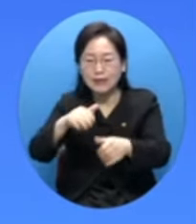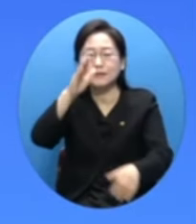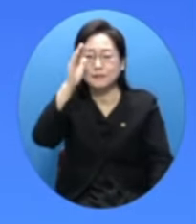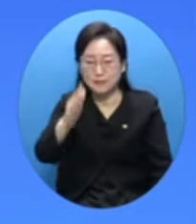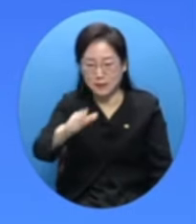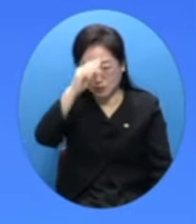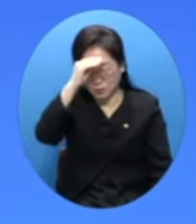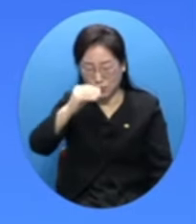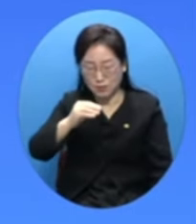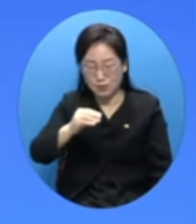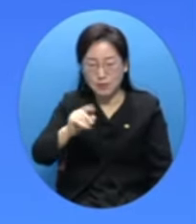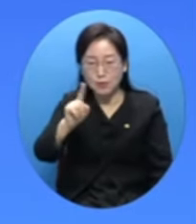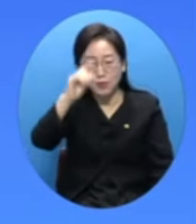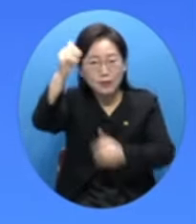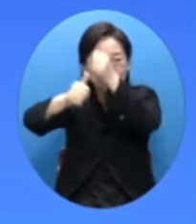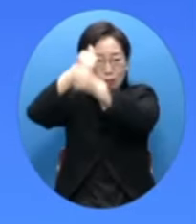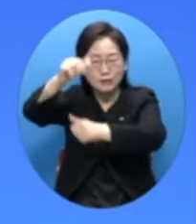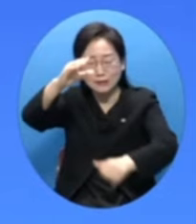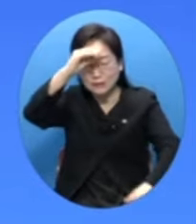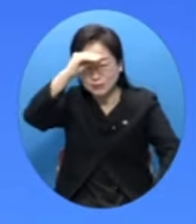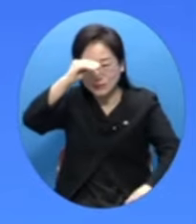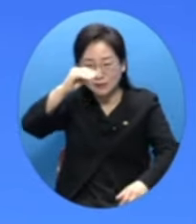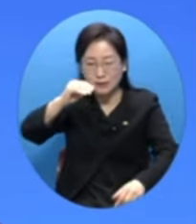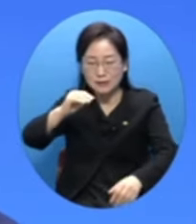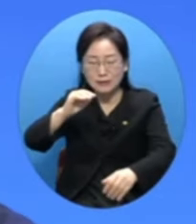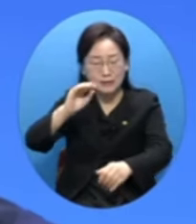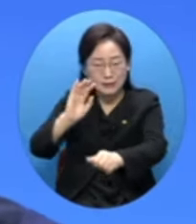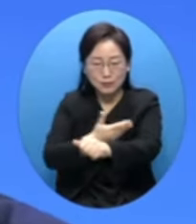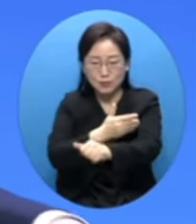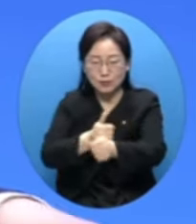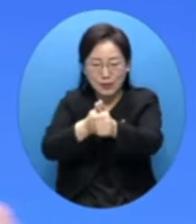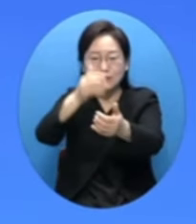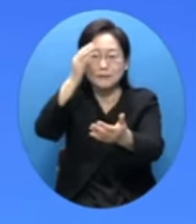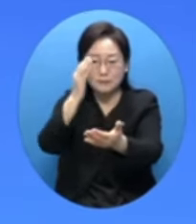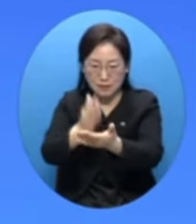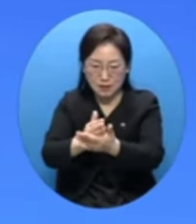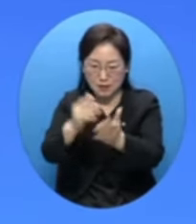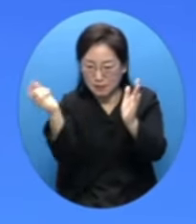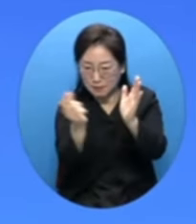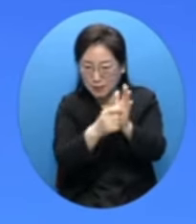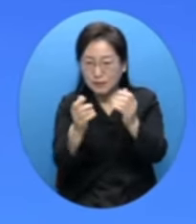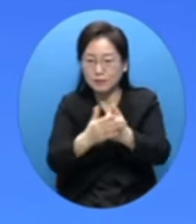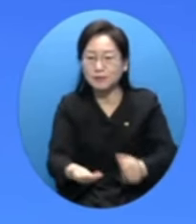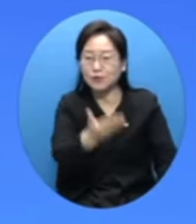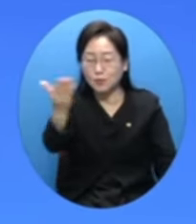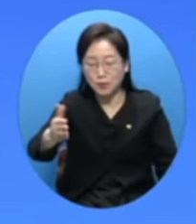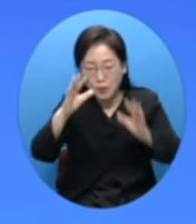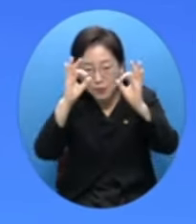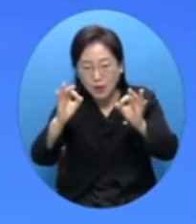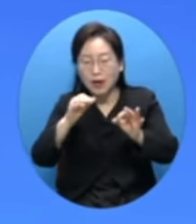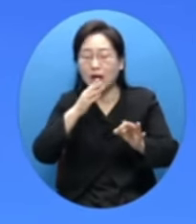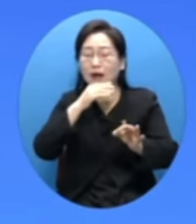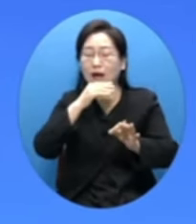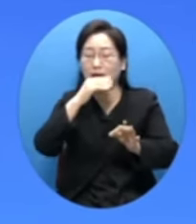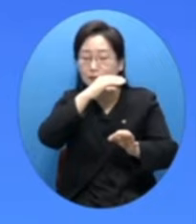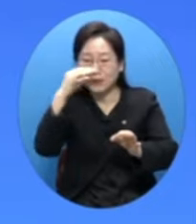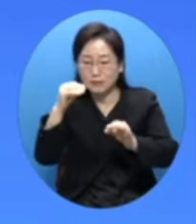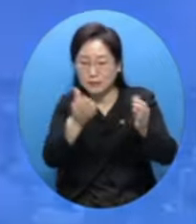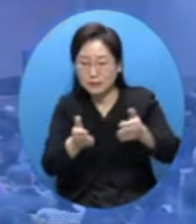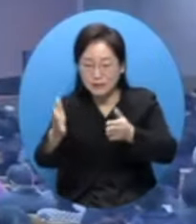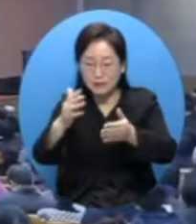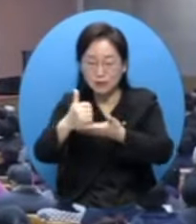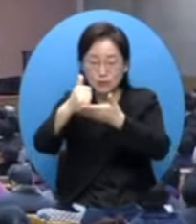선진들의 모든 실수와 잘못을 다 기록해 놨으므로 이제는 우리가 주님 앞에서 바르게 주님을 기쁘시게 하는 삶을 살아가는 여러분 모두에게